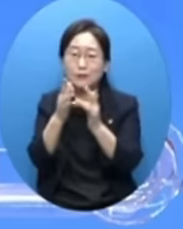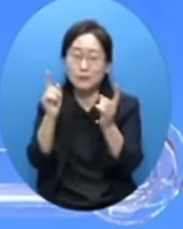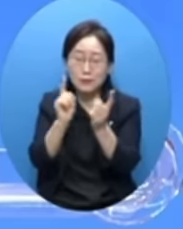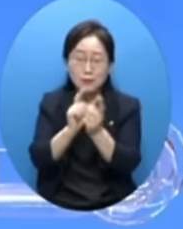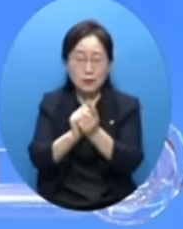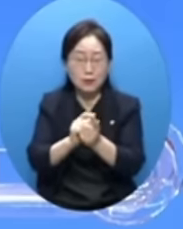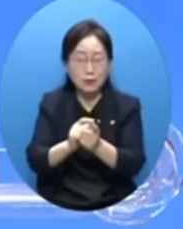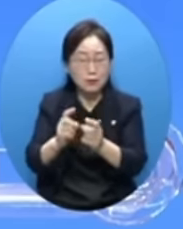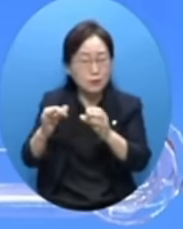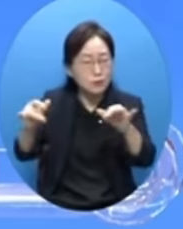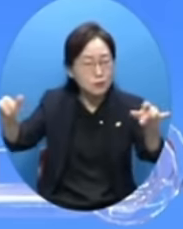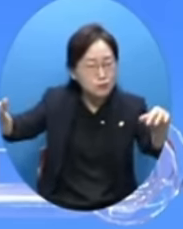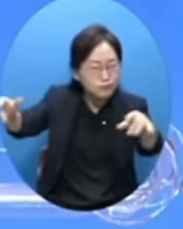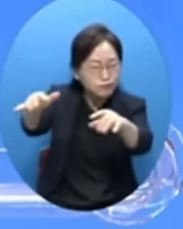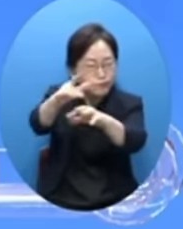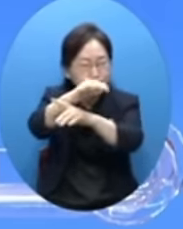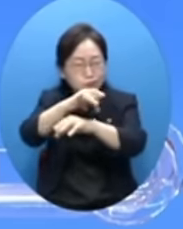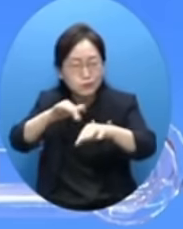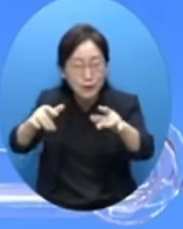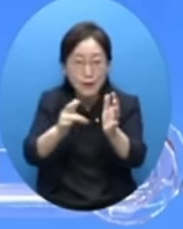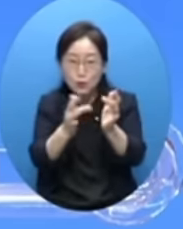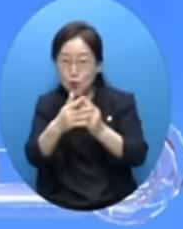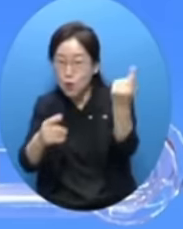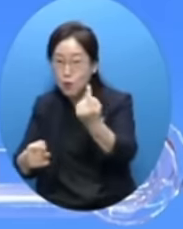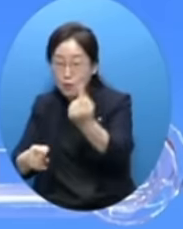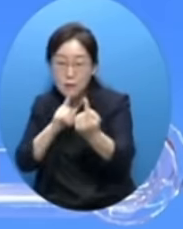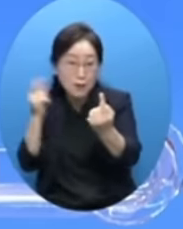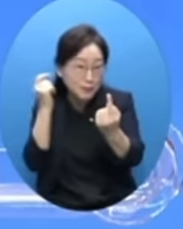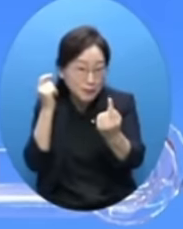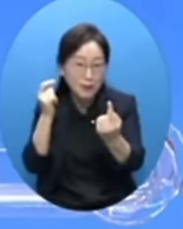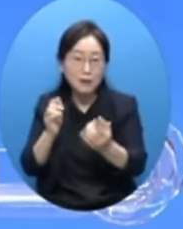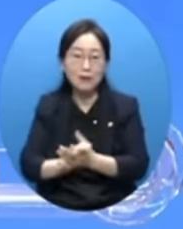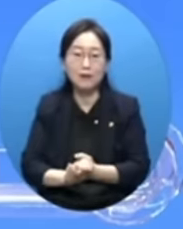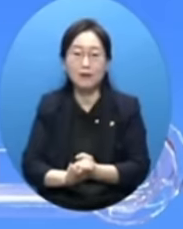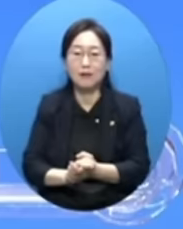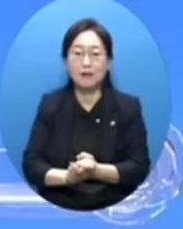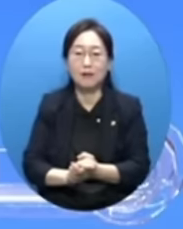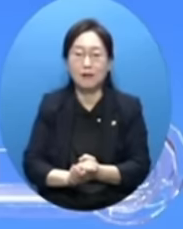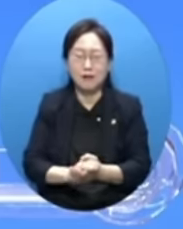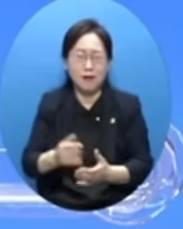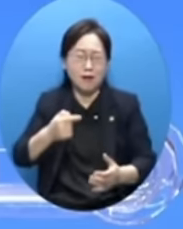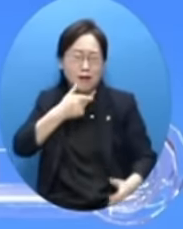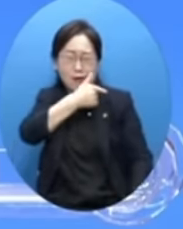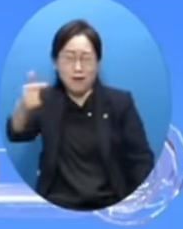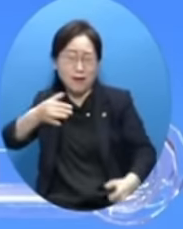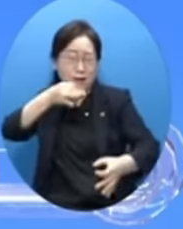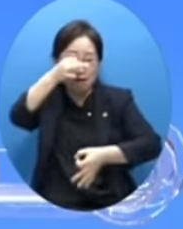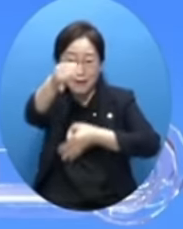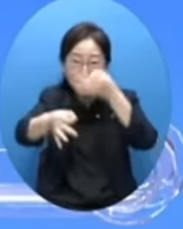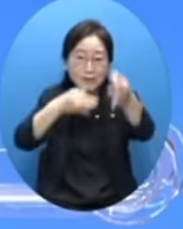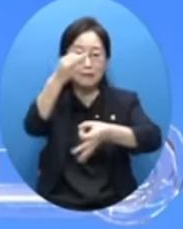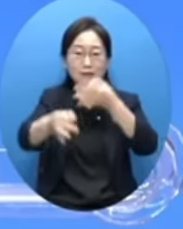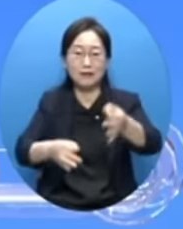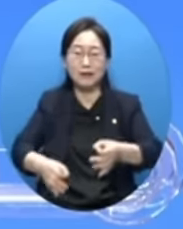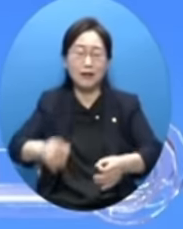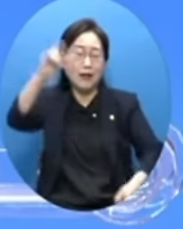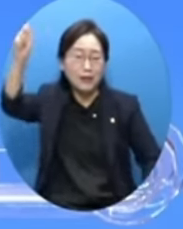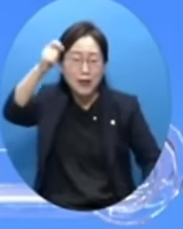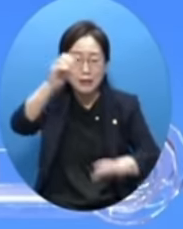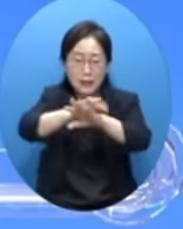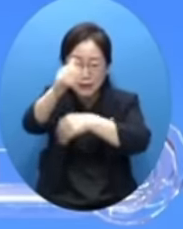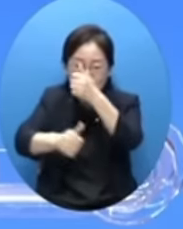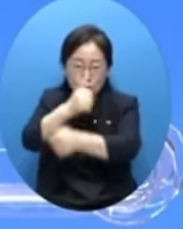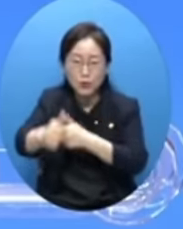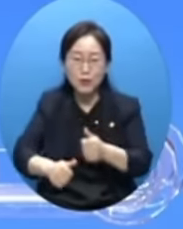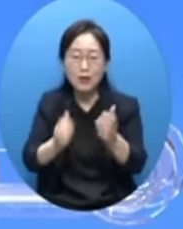사람들이 웅성거리는데 예수님 오신다 예수님 오신다 하는 소리가 들렸습니다. 그래서 큰 소리로 외쳤습니다. 다윗의 자손 예수여